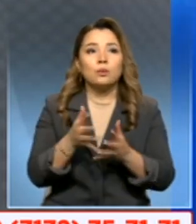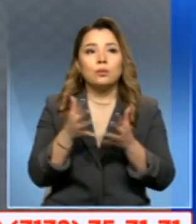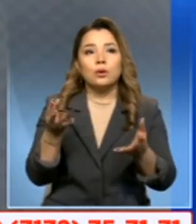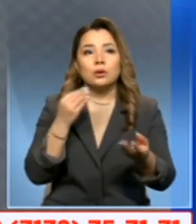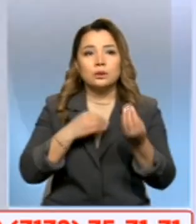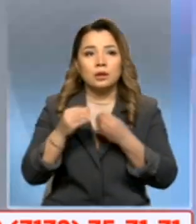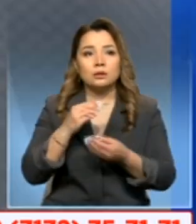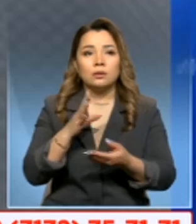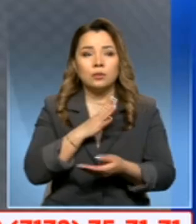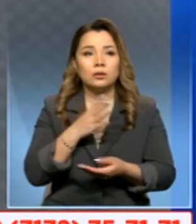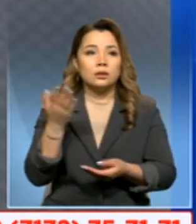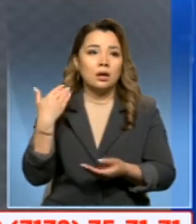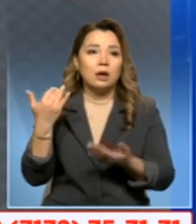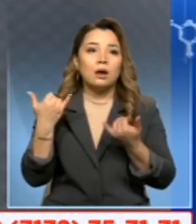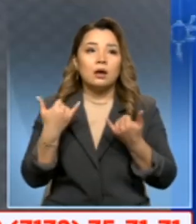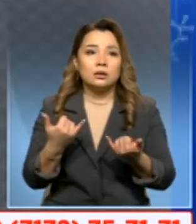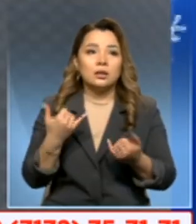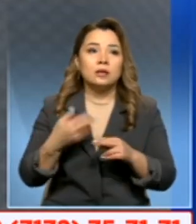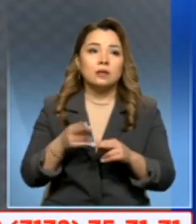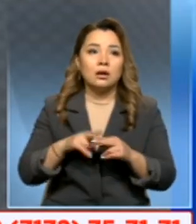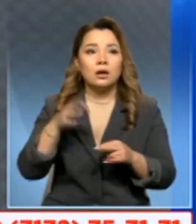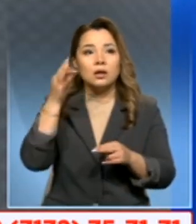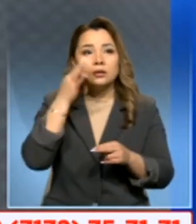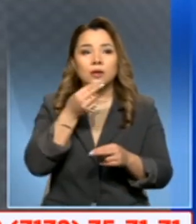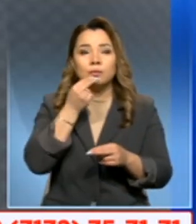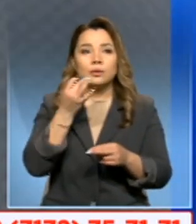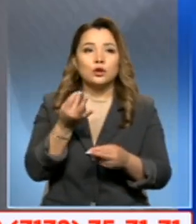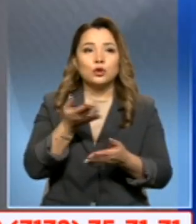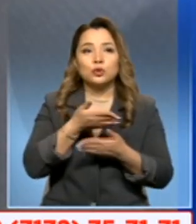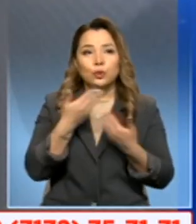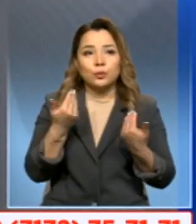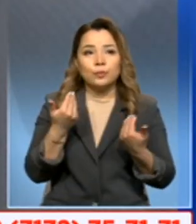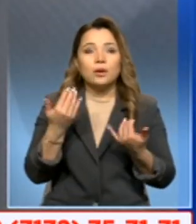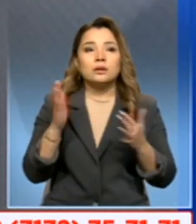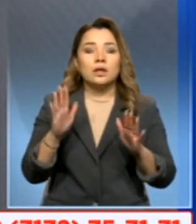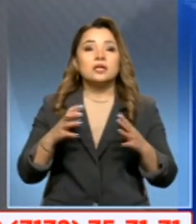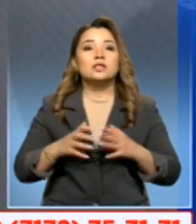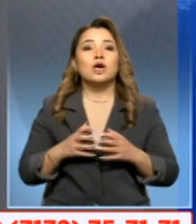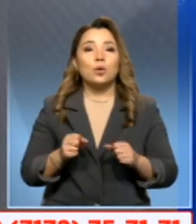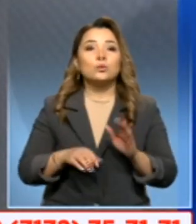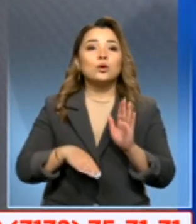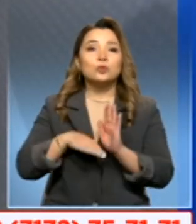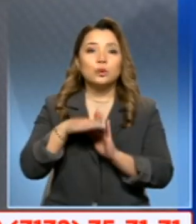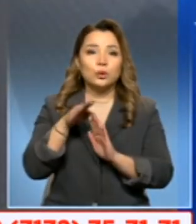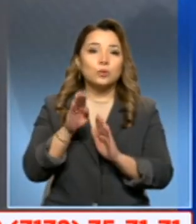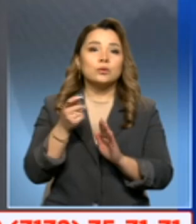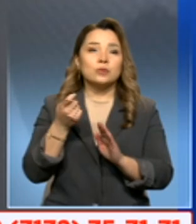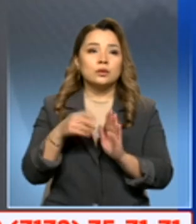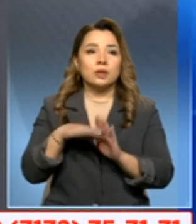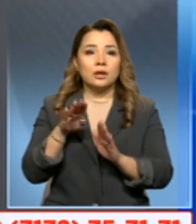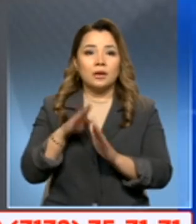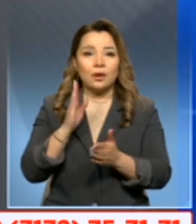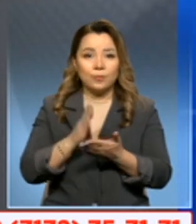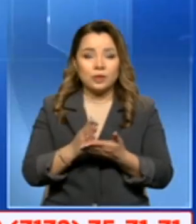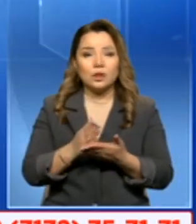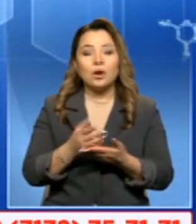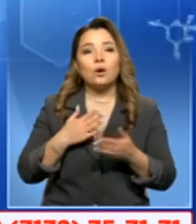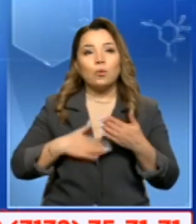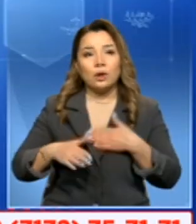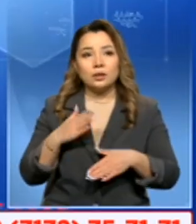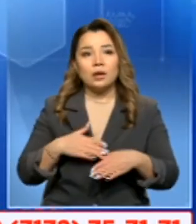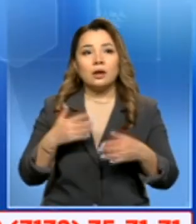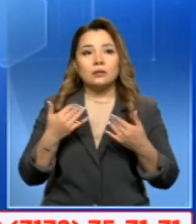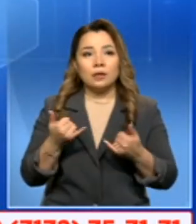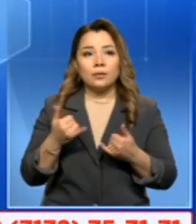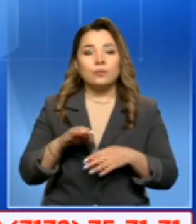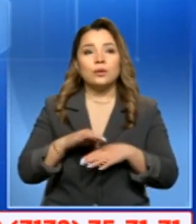жей беретінмін. Қазір тәтті көп қызықпаймын. Денсаулығым жақсы жағына өзгеріп жатыр. Соған қуаныштымын. Болып